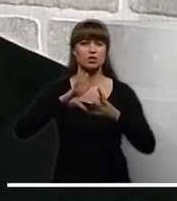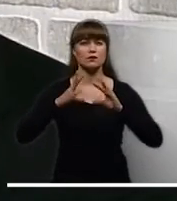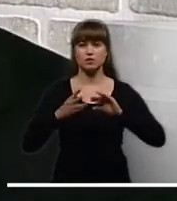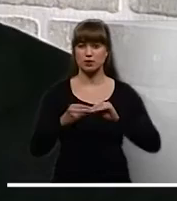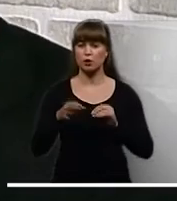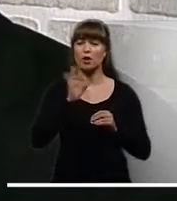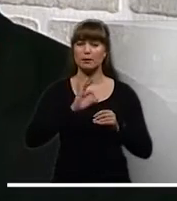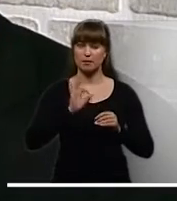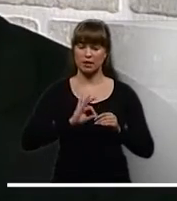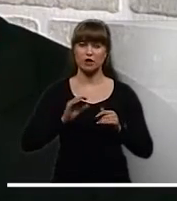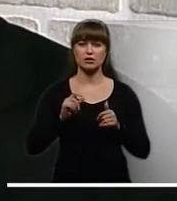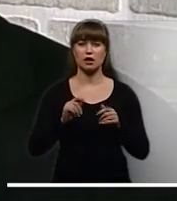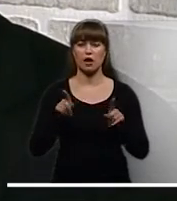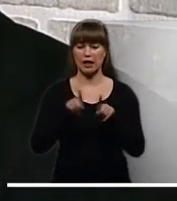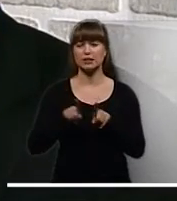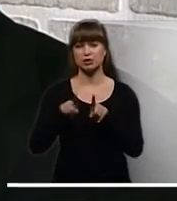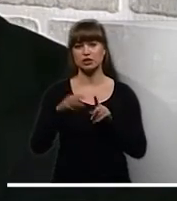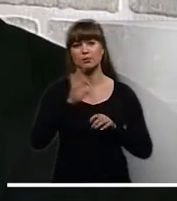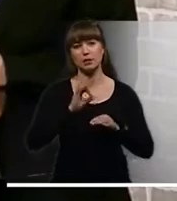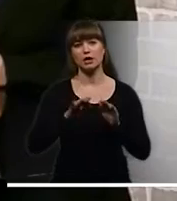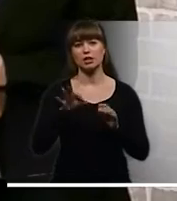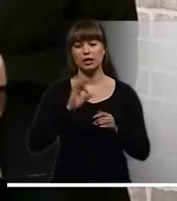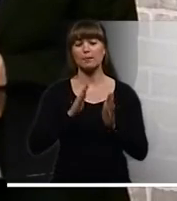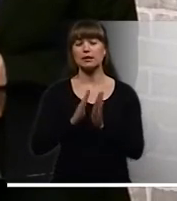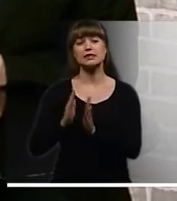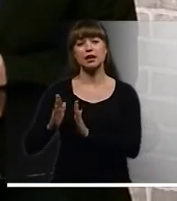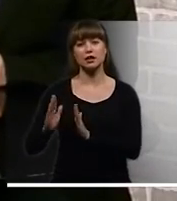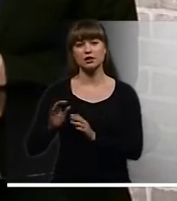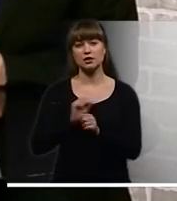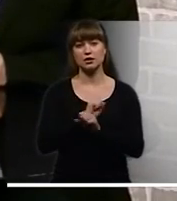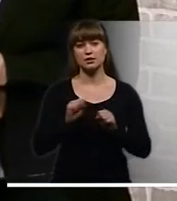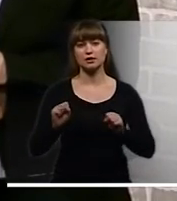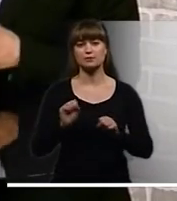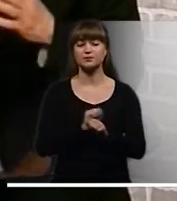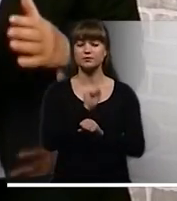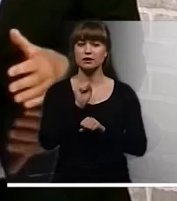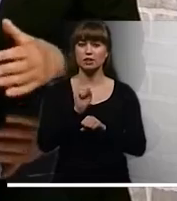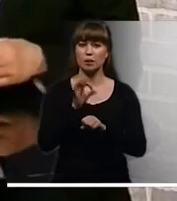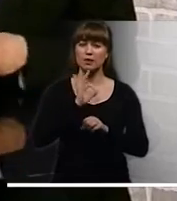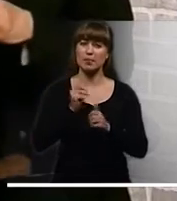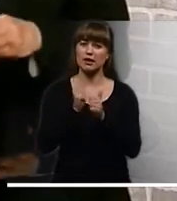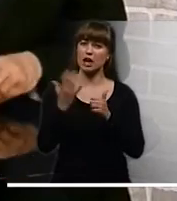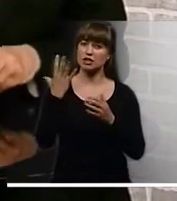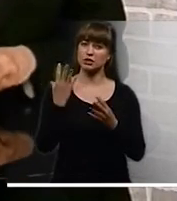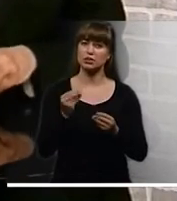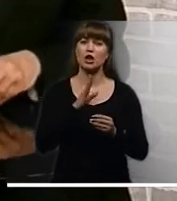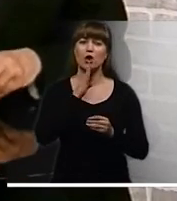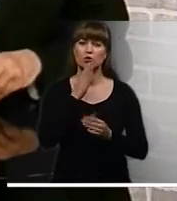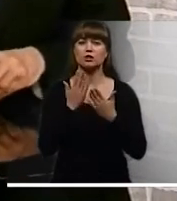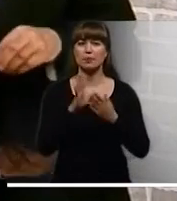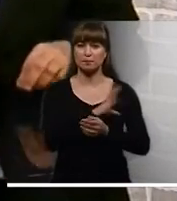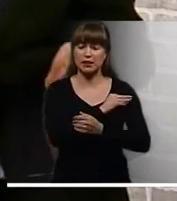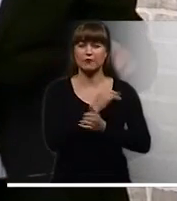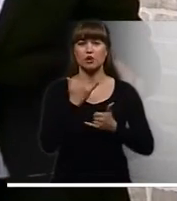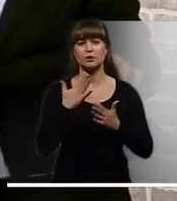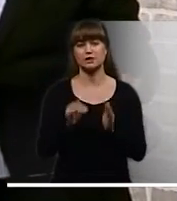равно применяются одни и те же препараты. И применяются они постоянно. Нельзя следить, причем принимать каждый день утром мере давление